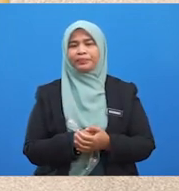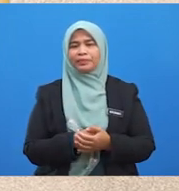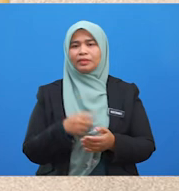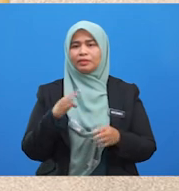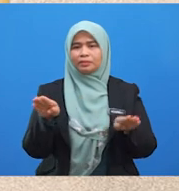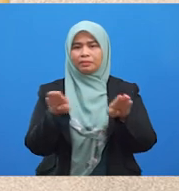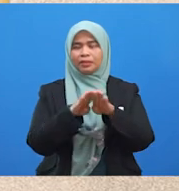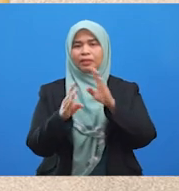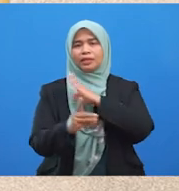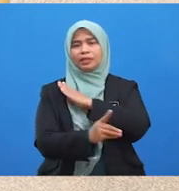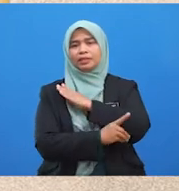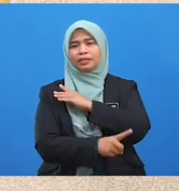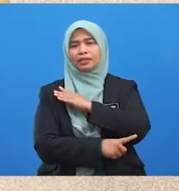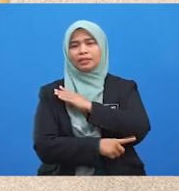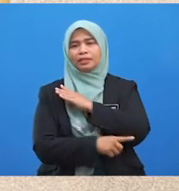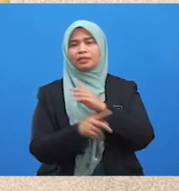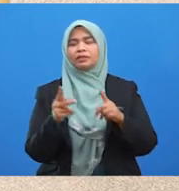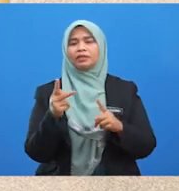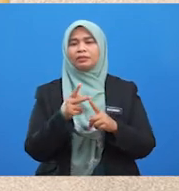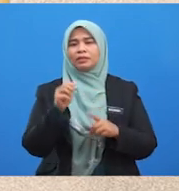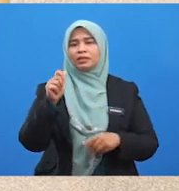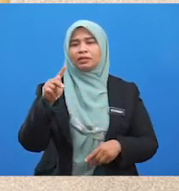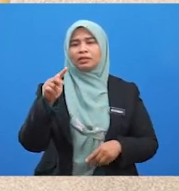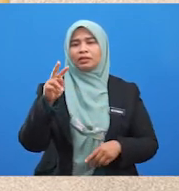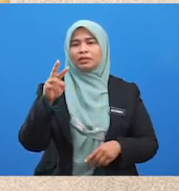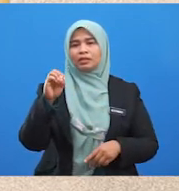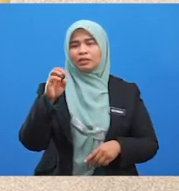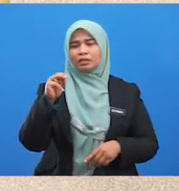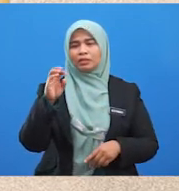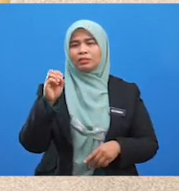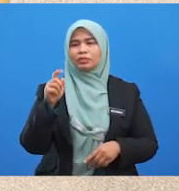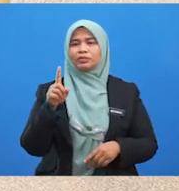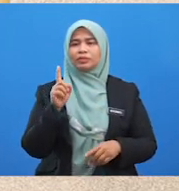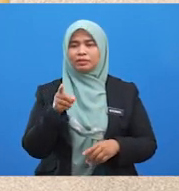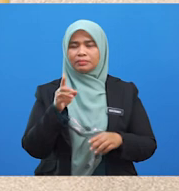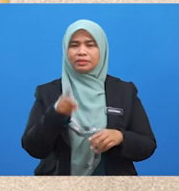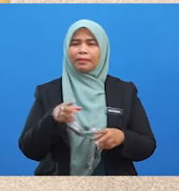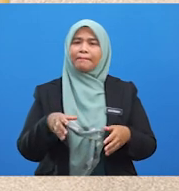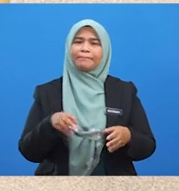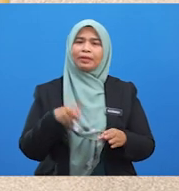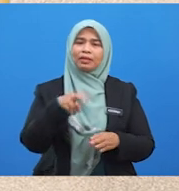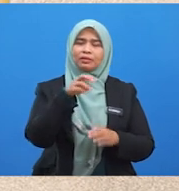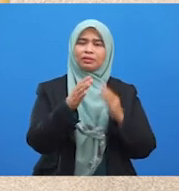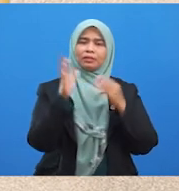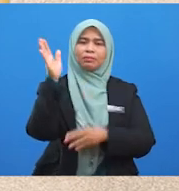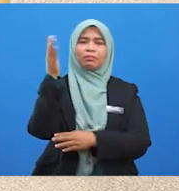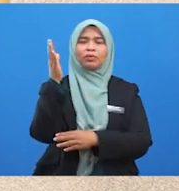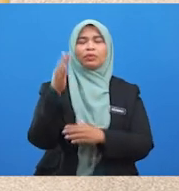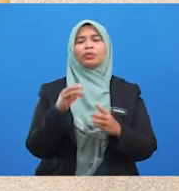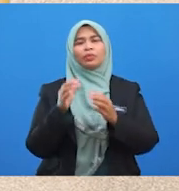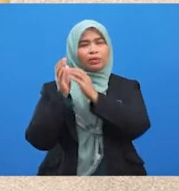kepada Akinomoto, dia perlu memanjat pokok kelapa. Anak beruk akan menjadi